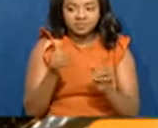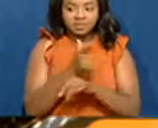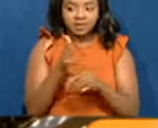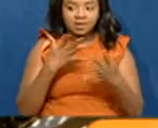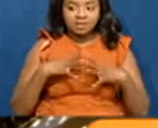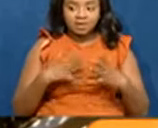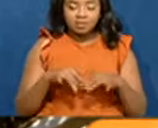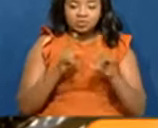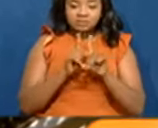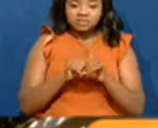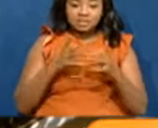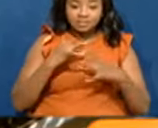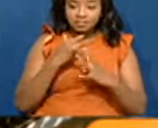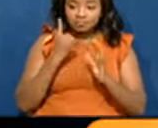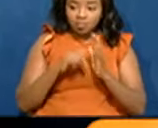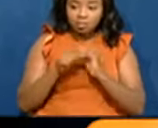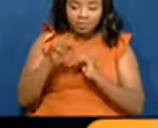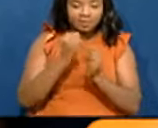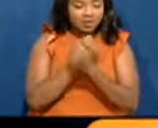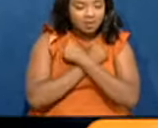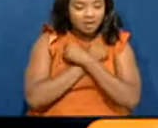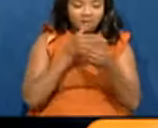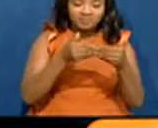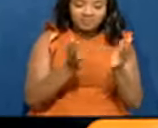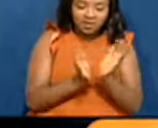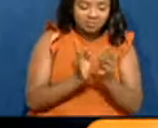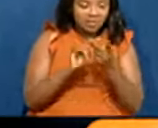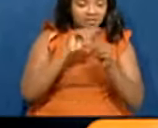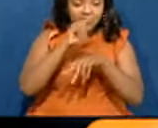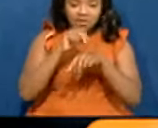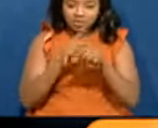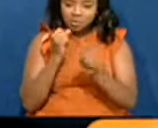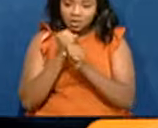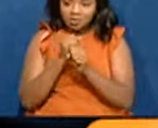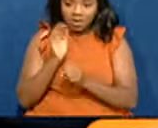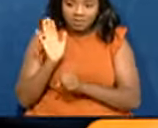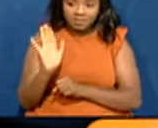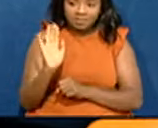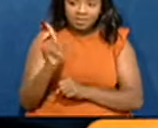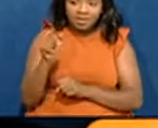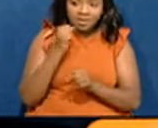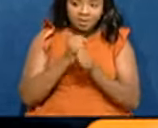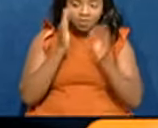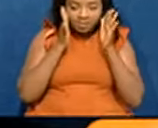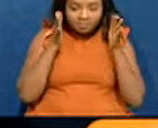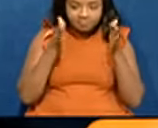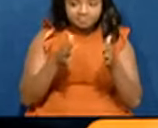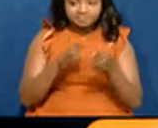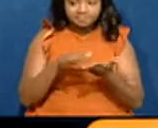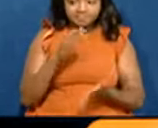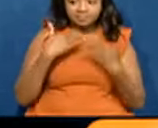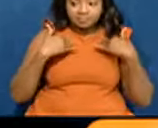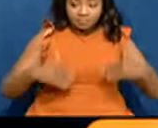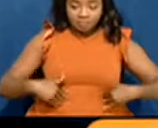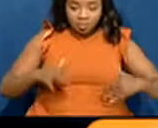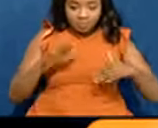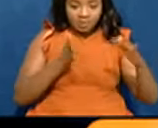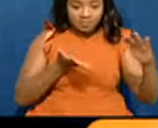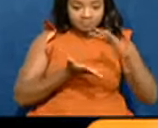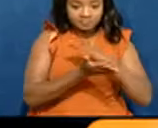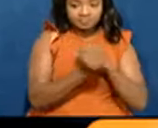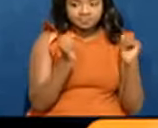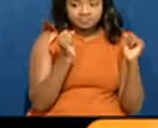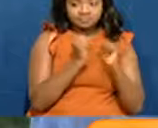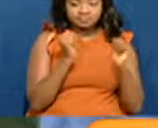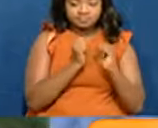amekumbukwa kama mwanahabari aliyependa familia, taifa na kazi yake aliyoifanya kwa uadilifu. Na mwili wake umehifadhiwa katika